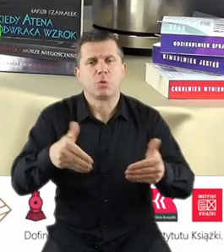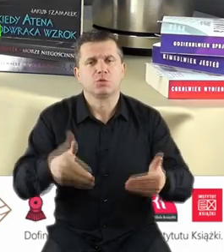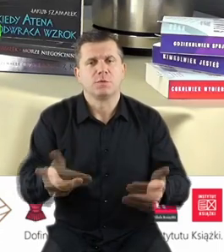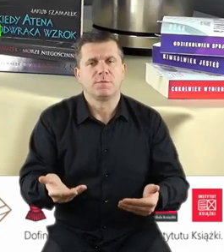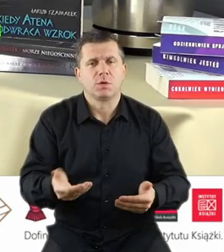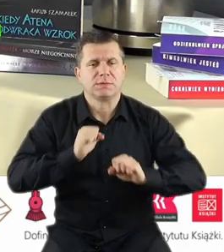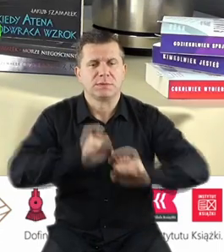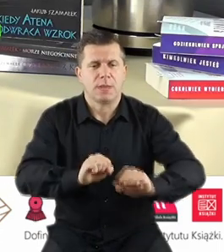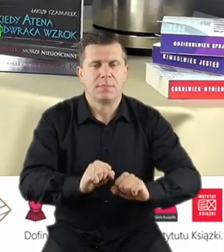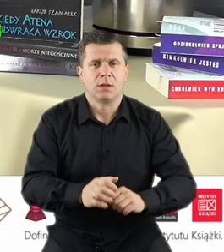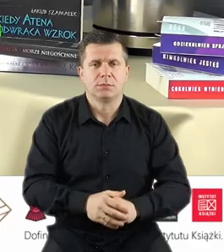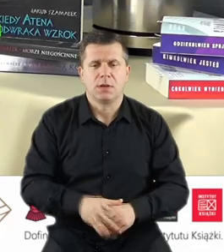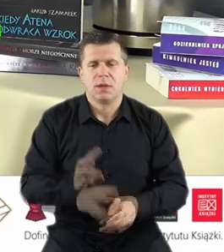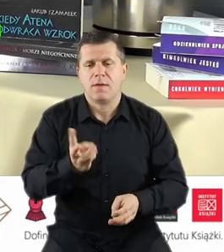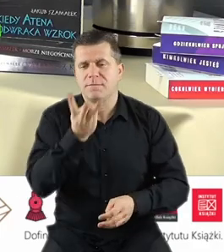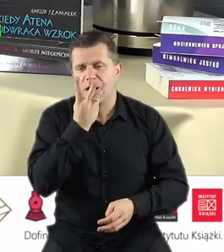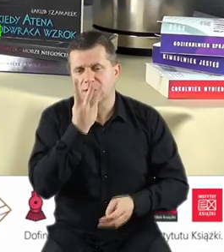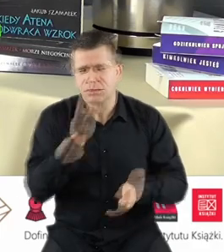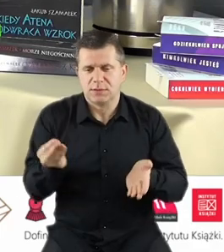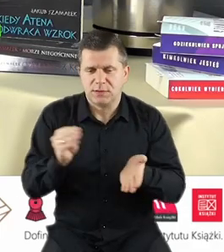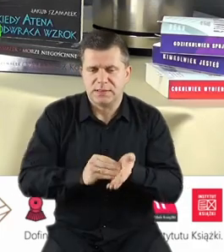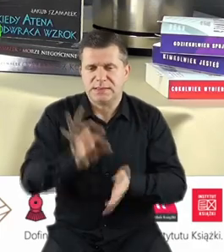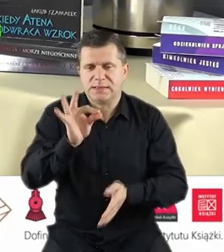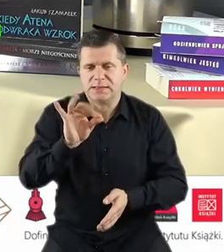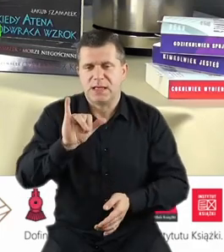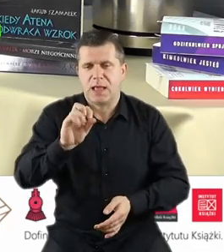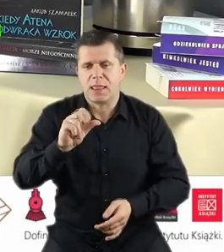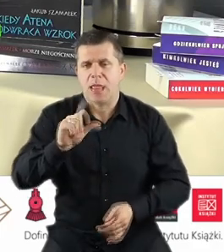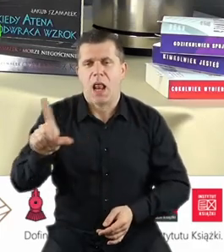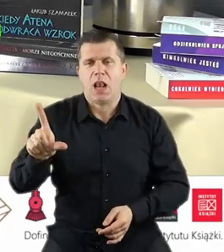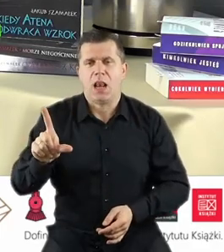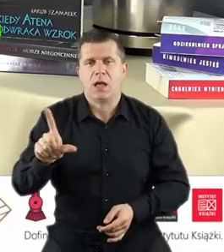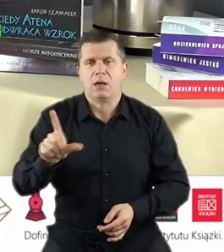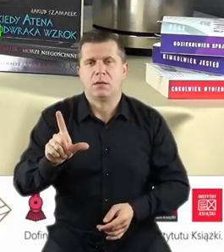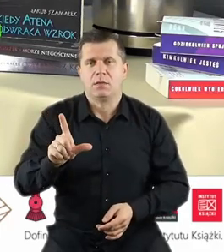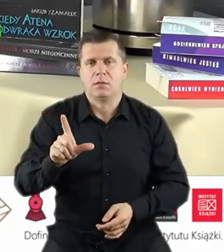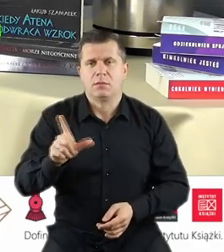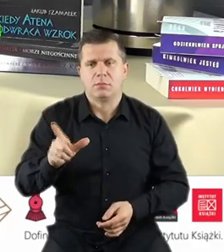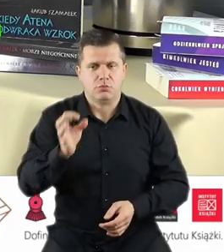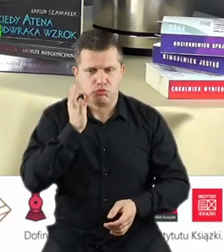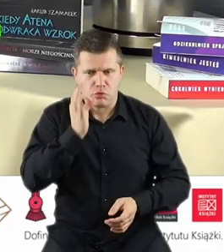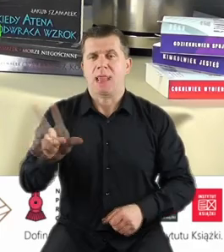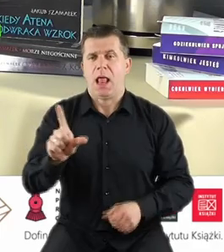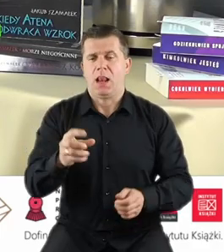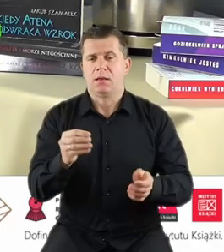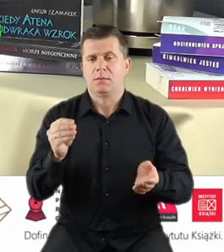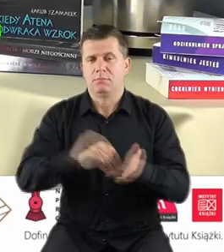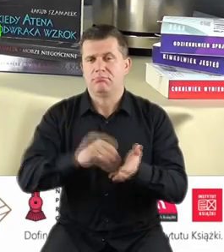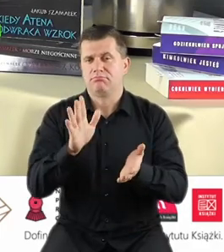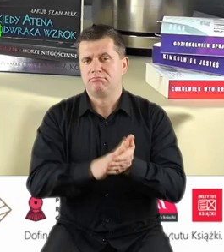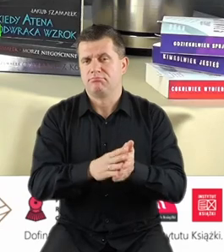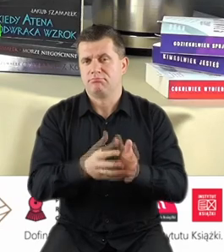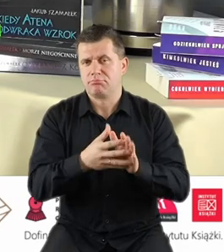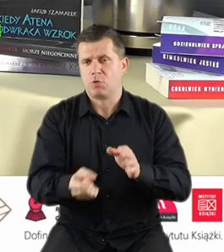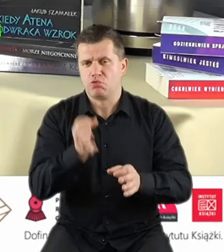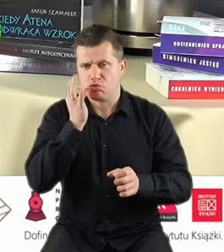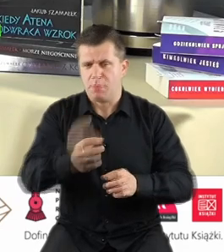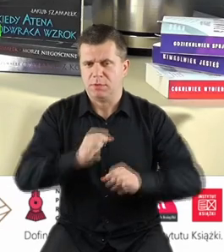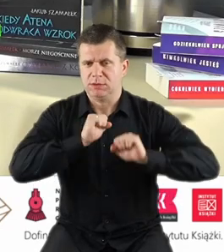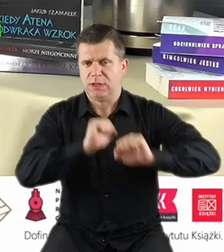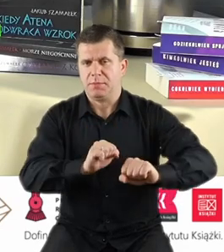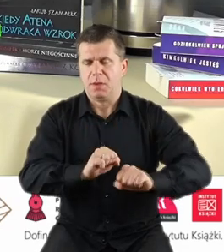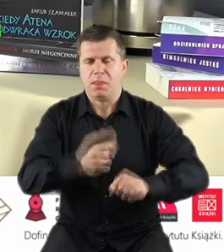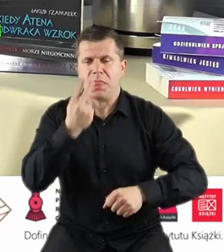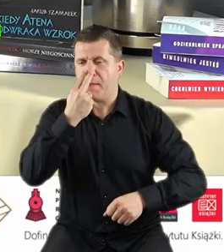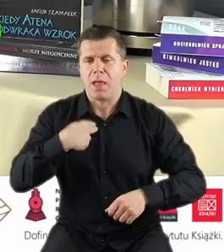zamiast WhatsAppa zainstalować sobie Signal, który rzeczywiście porządnie szyfruje i nie patrzy, co my robimy. Albo może